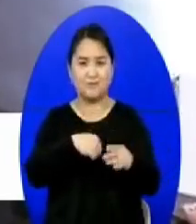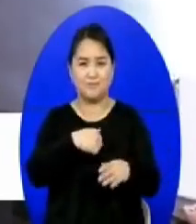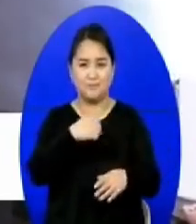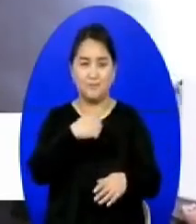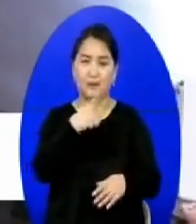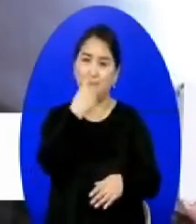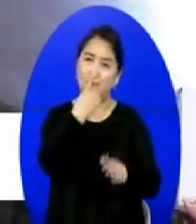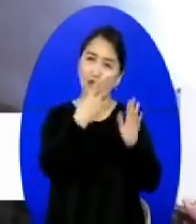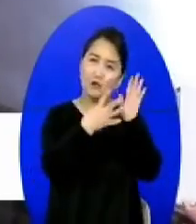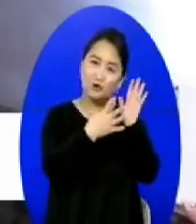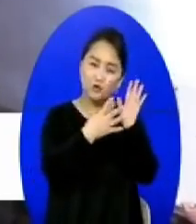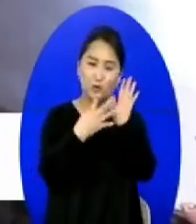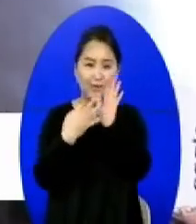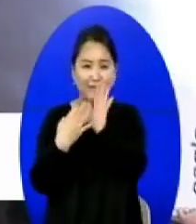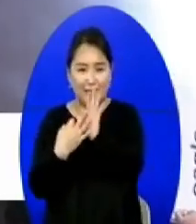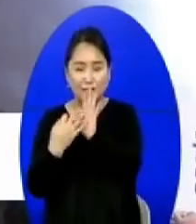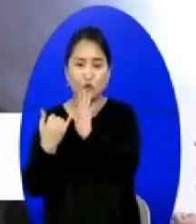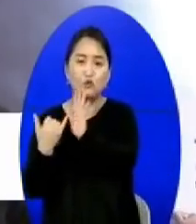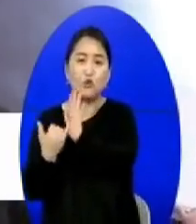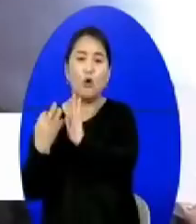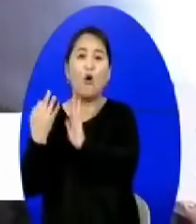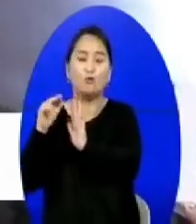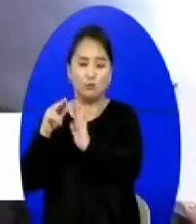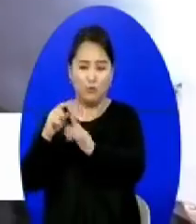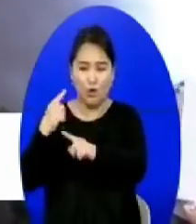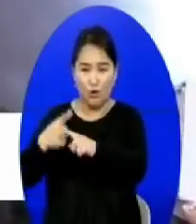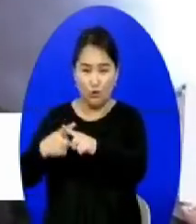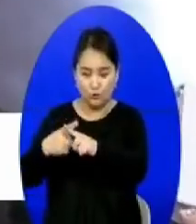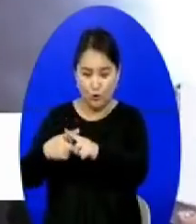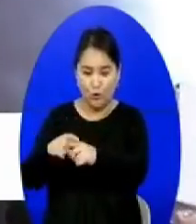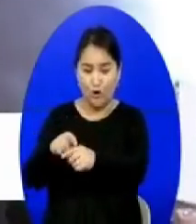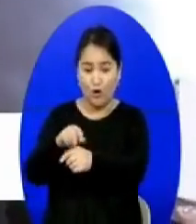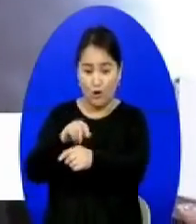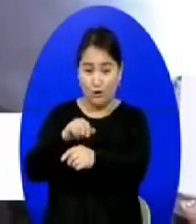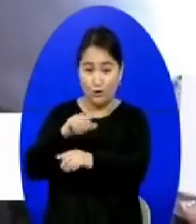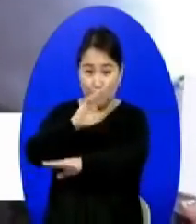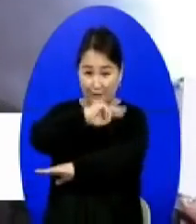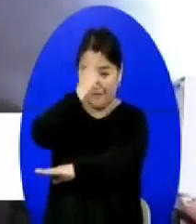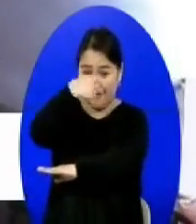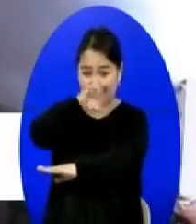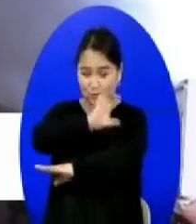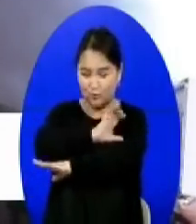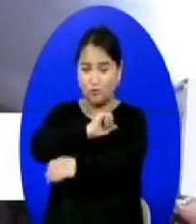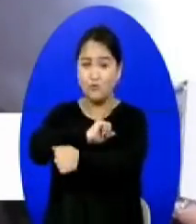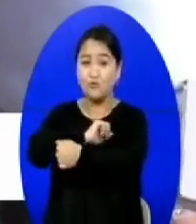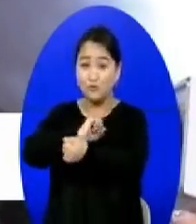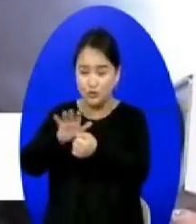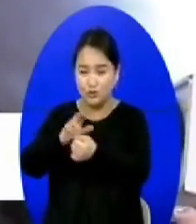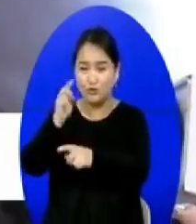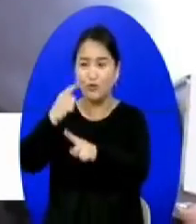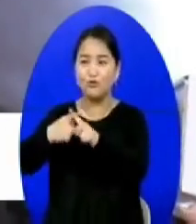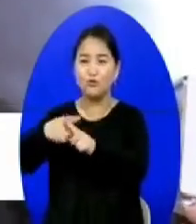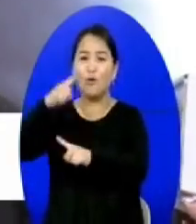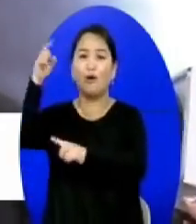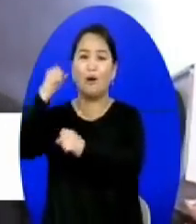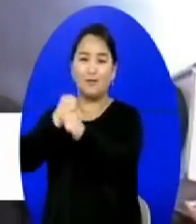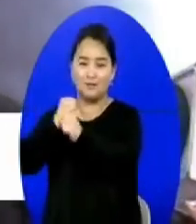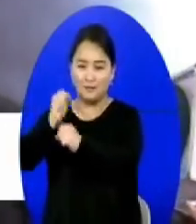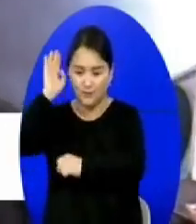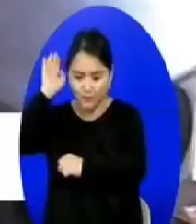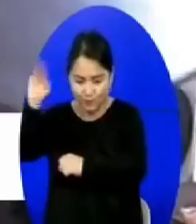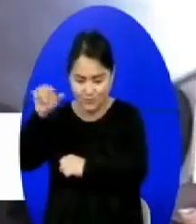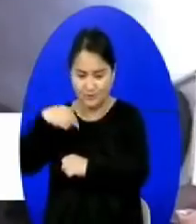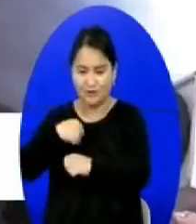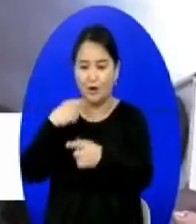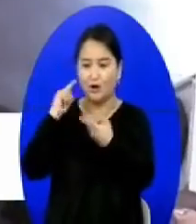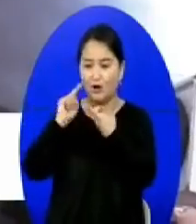1986 онд сургууль төгсөөл хөдөө ажиллаар явсан. Энэ хоорондоо ч гэсэн одоо энэ хэсэгтэй л одоо дандаа энэ шатхан